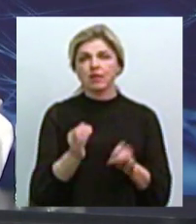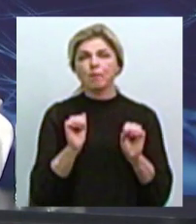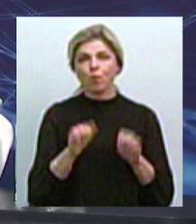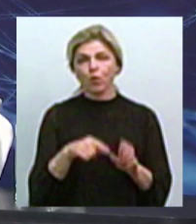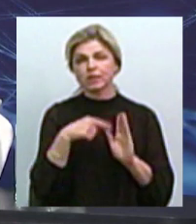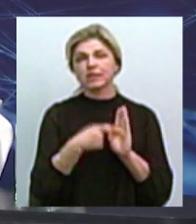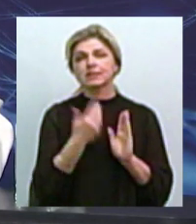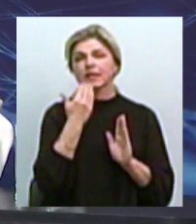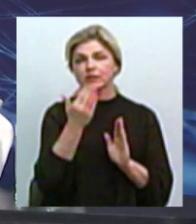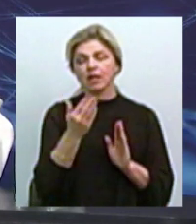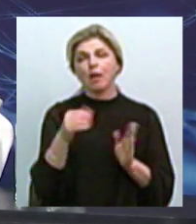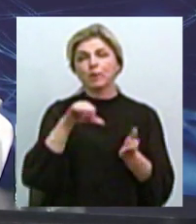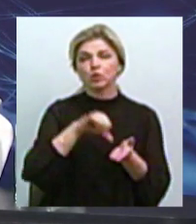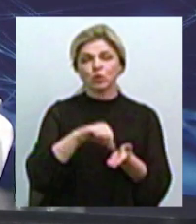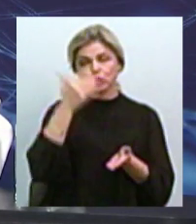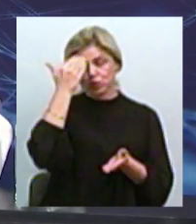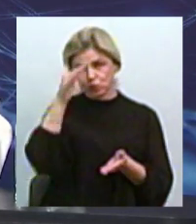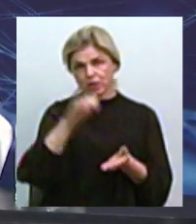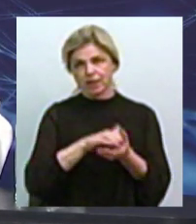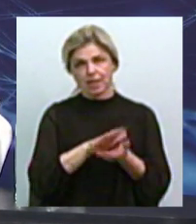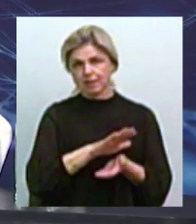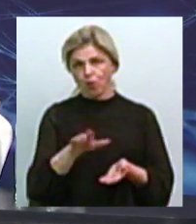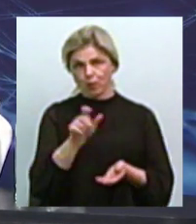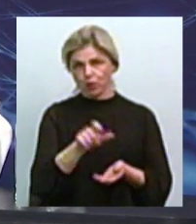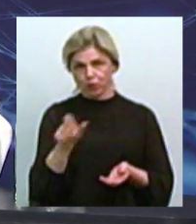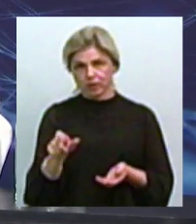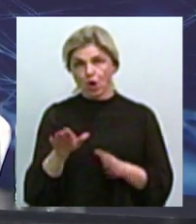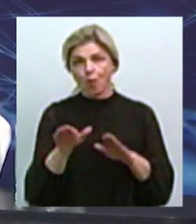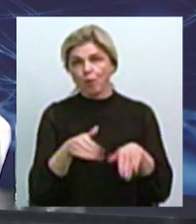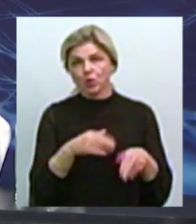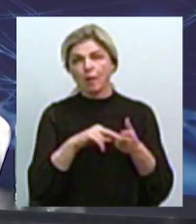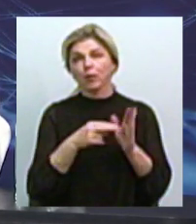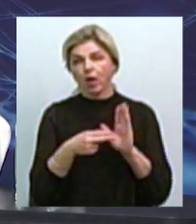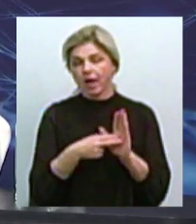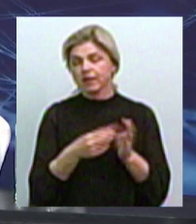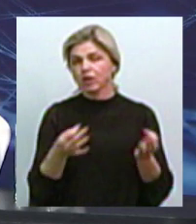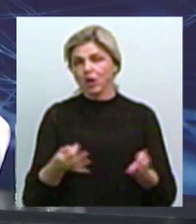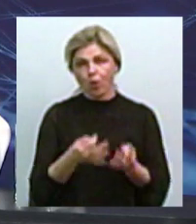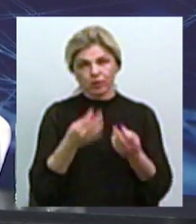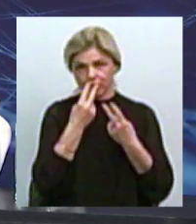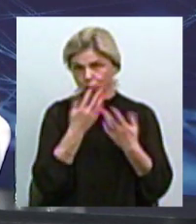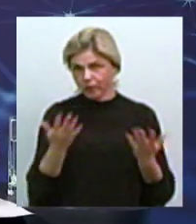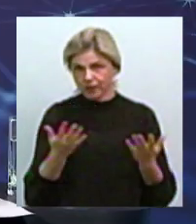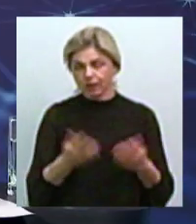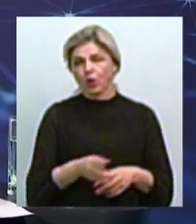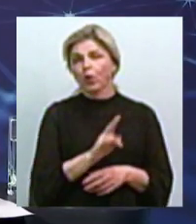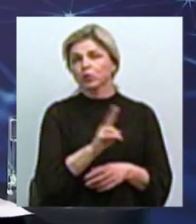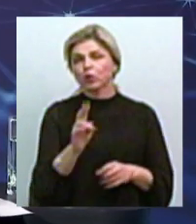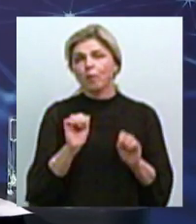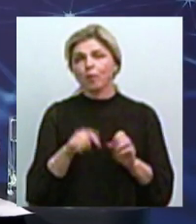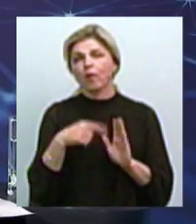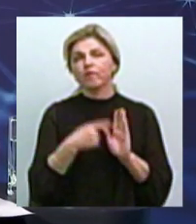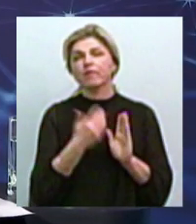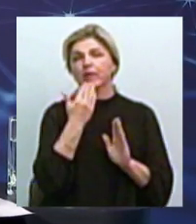присутствии чужих незнакомых людей, с которыми, в принципе, после проекта никогда не увидятся, скорее всего. Кто-то мог задавать вопросы